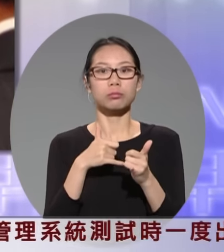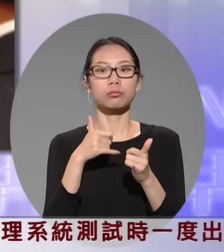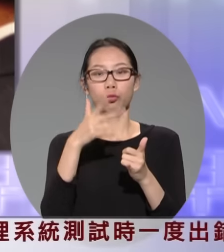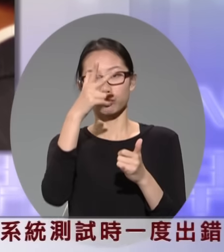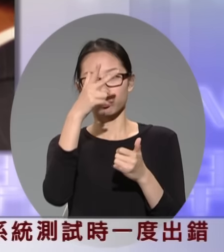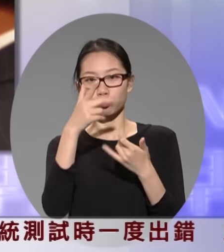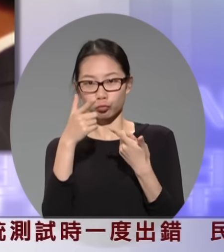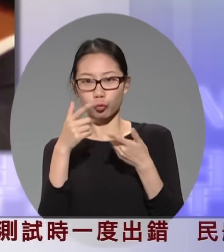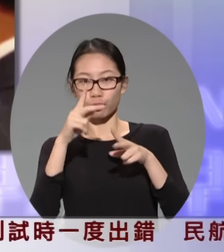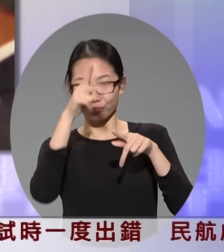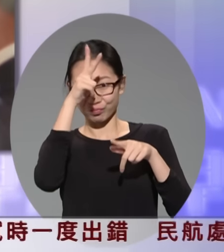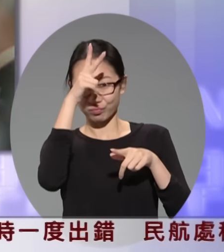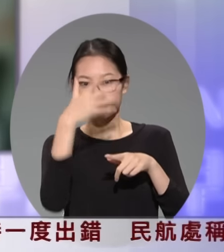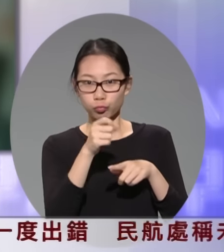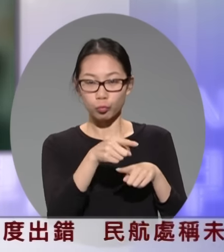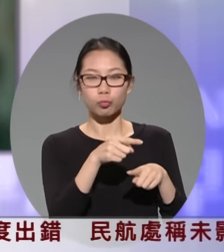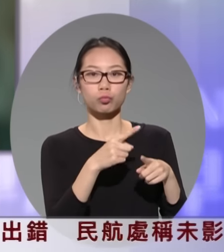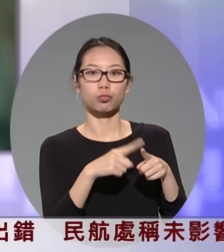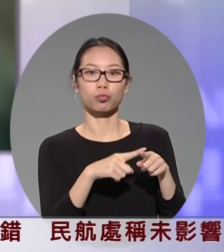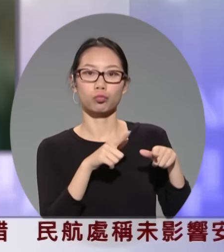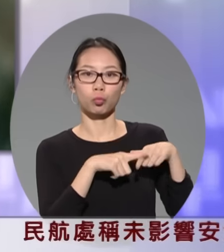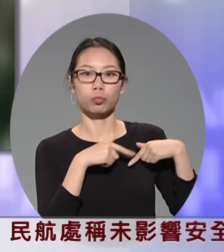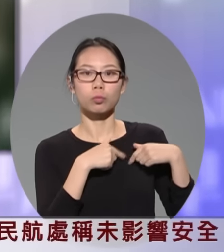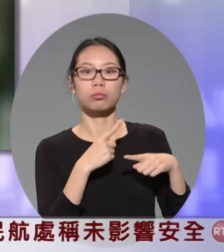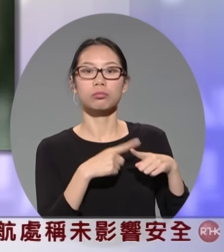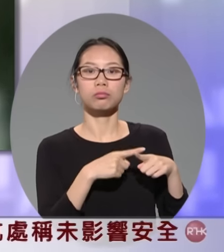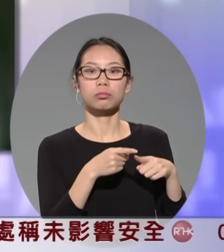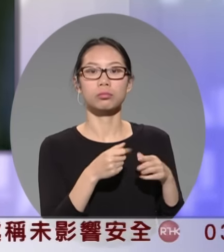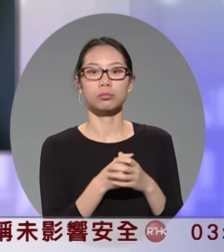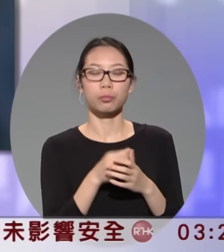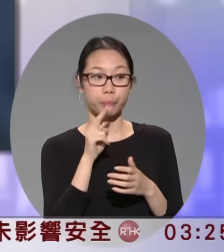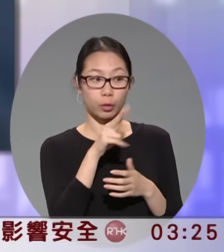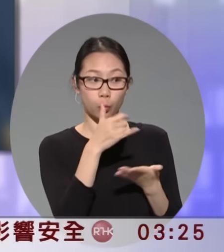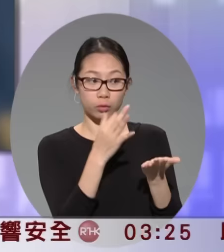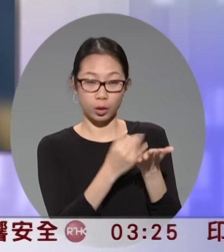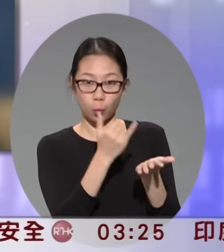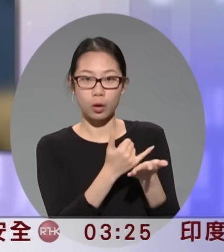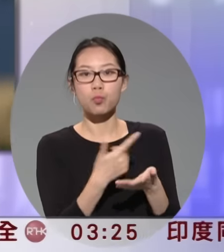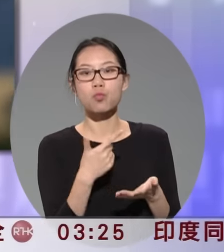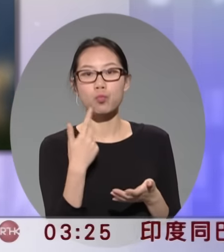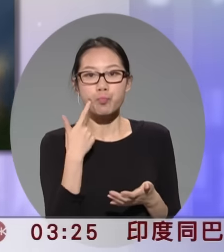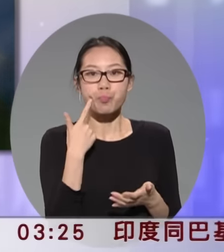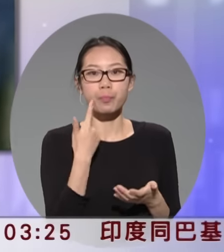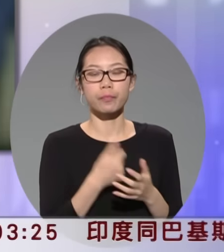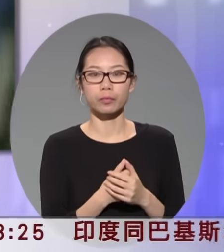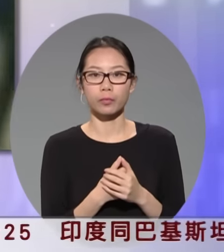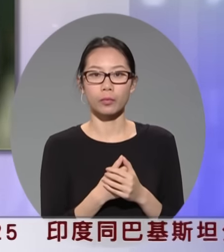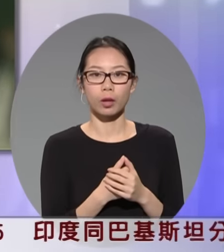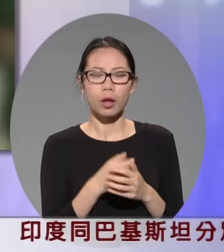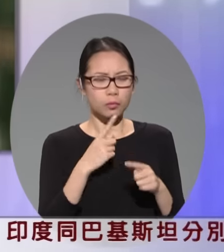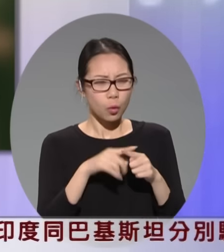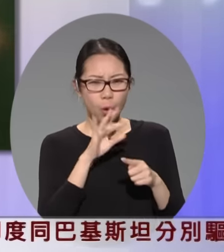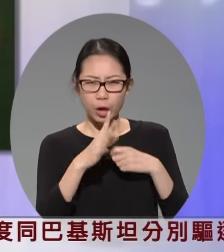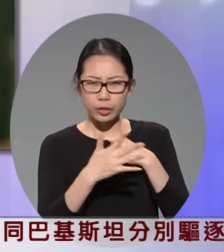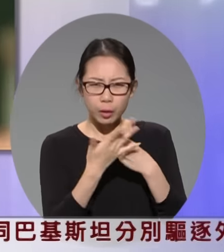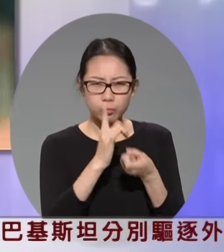反映他的領導地位非常穩固。 習近平呢那個核心的地位呢是沒有指定他是說第五代、或者是第